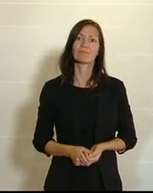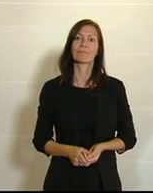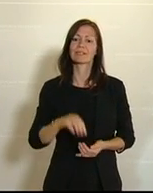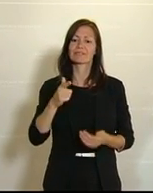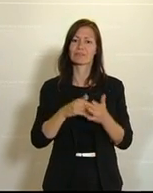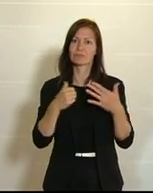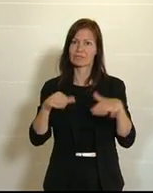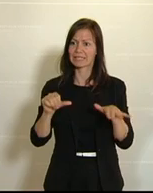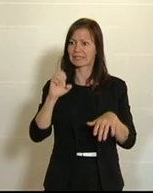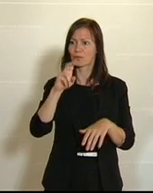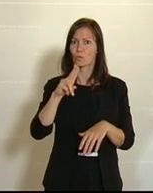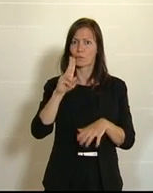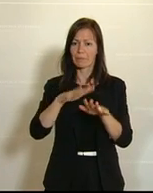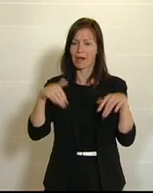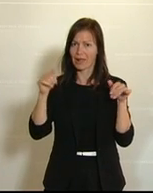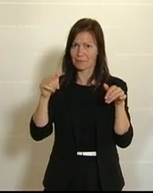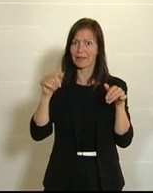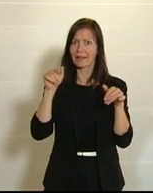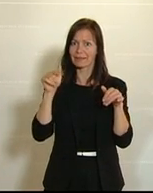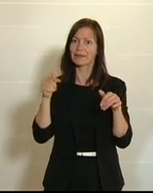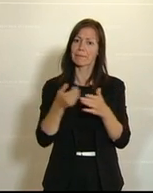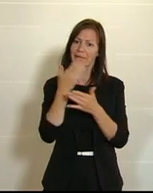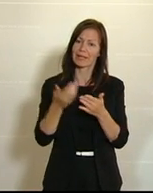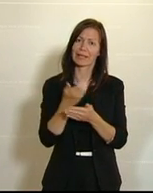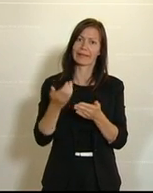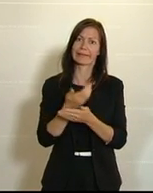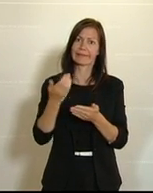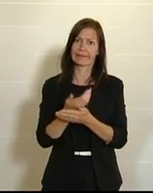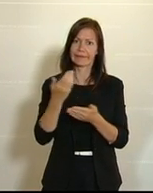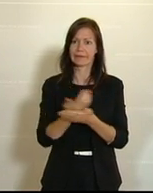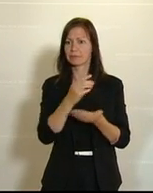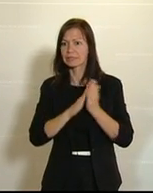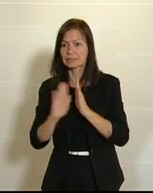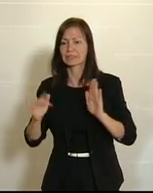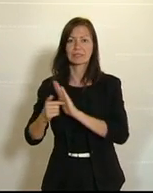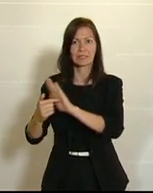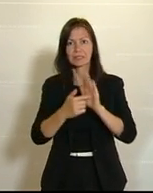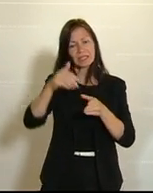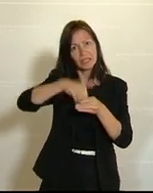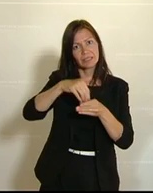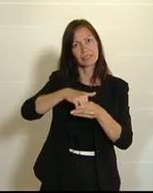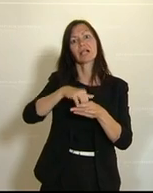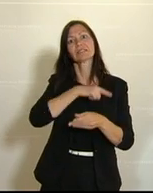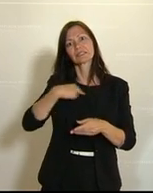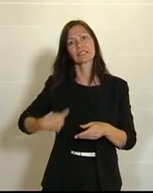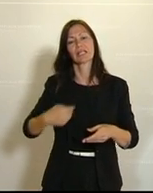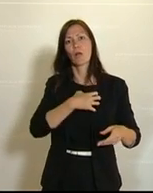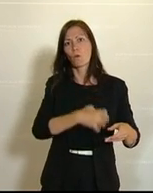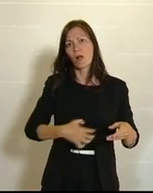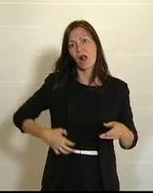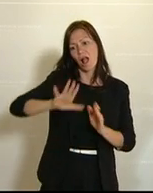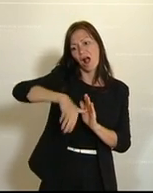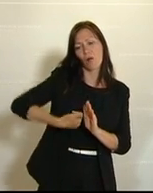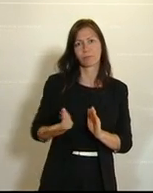wurde dem EU-Parlament ein Bericht über Organraub in China präsentiert. Aus diesem geht hervor, dass in China in